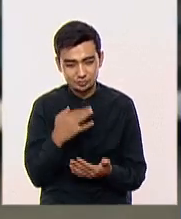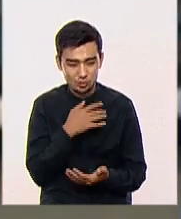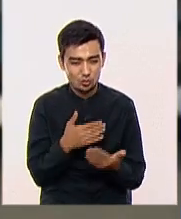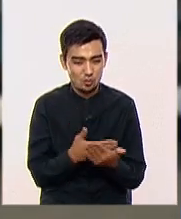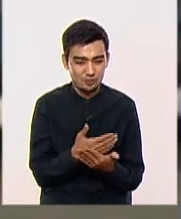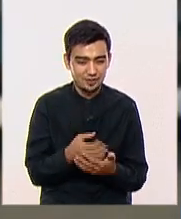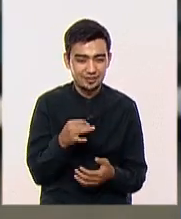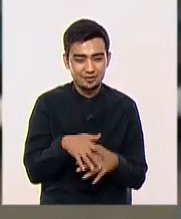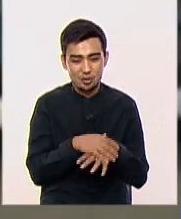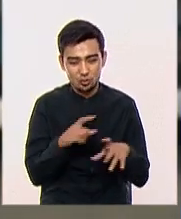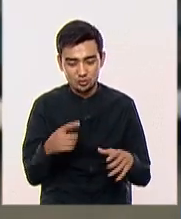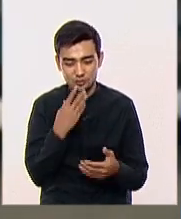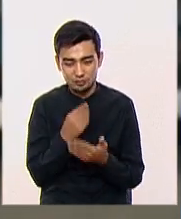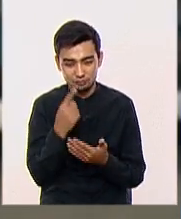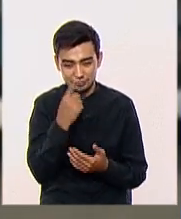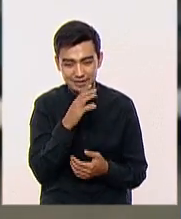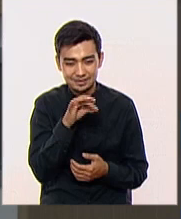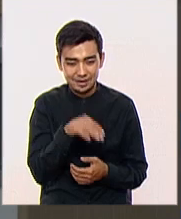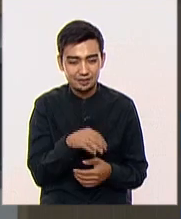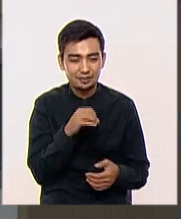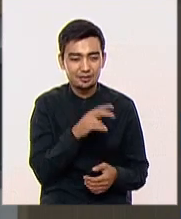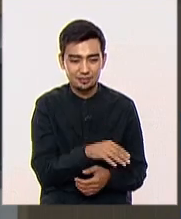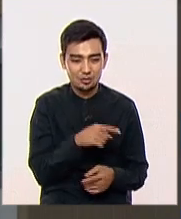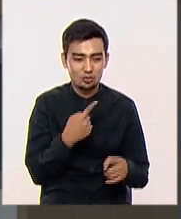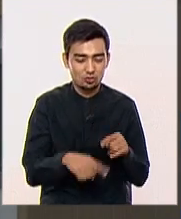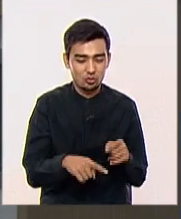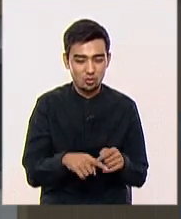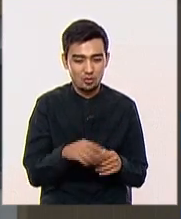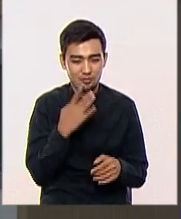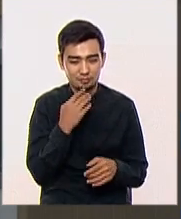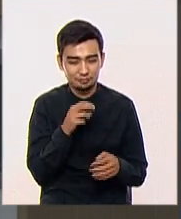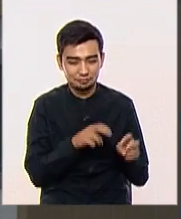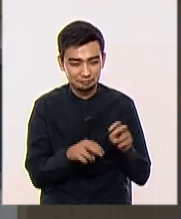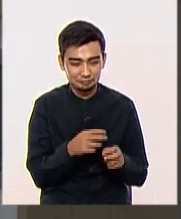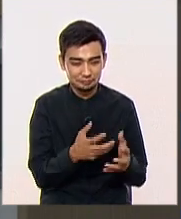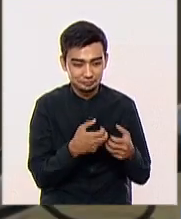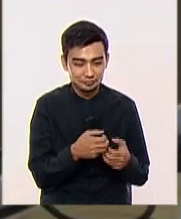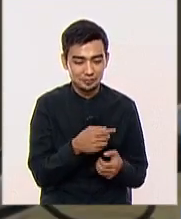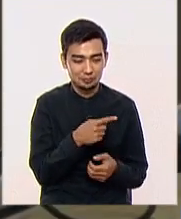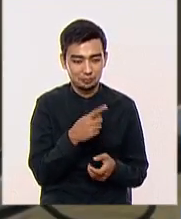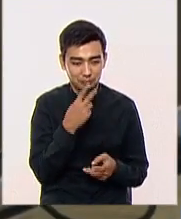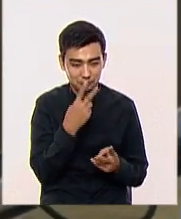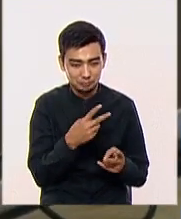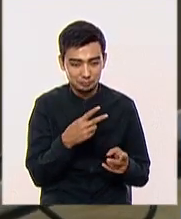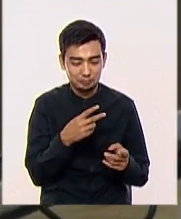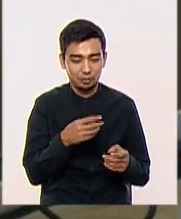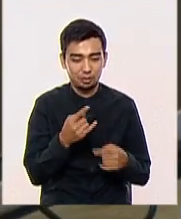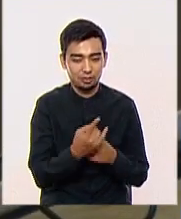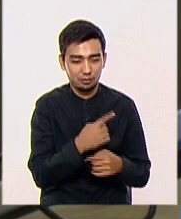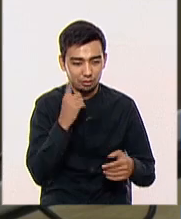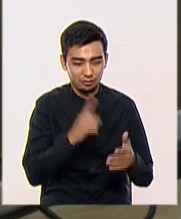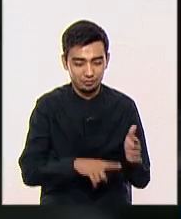жаңалықтарды отандастарымыз өзіміздің сайттан емес шетелдік ақпарат көздерінен іздейді. Сондықтан мұндай шешім мемлекеттің